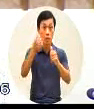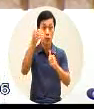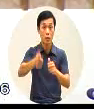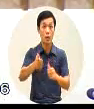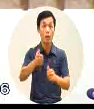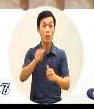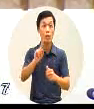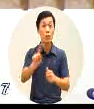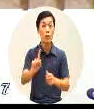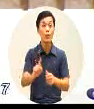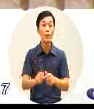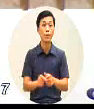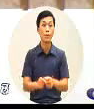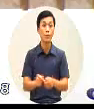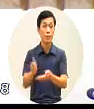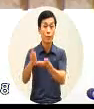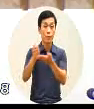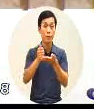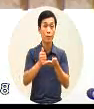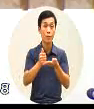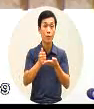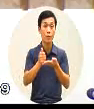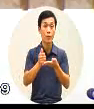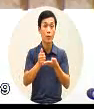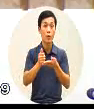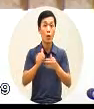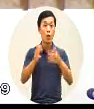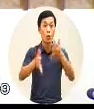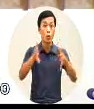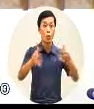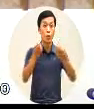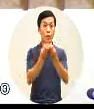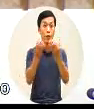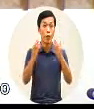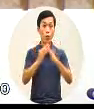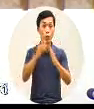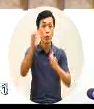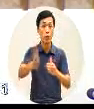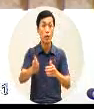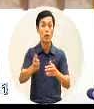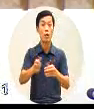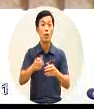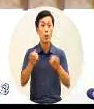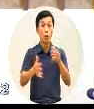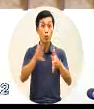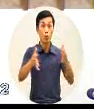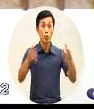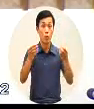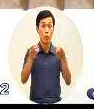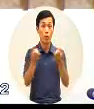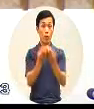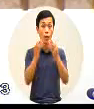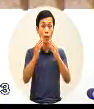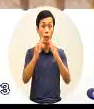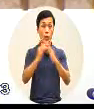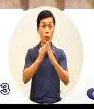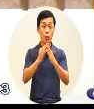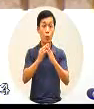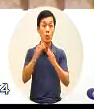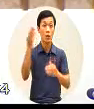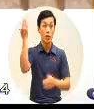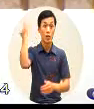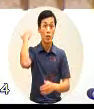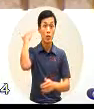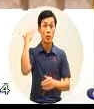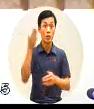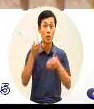我那啊，请咱个这个多发局个局长一个吼，多发局个咧，这贵局局长当时